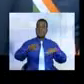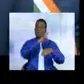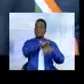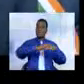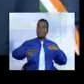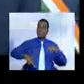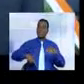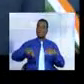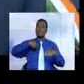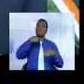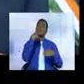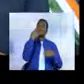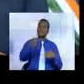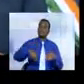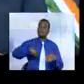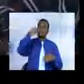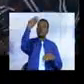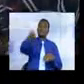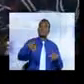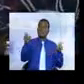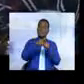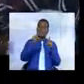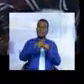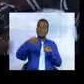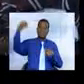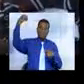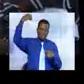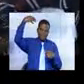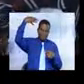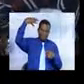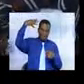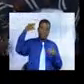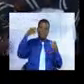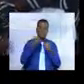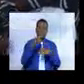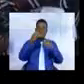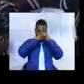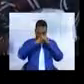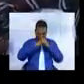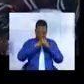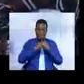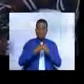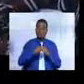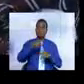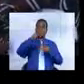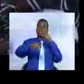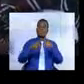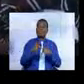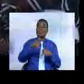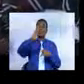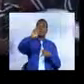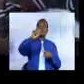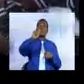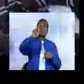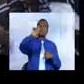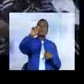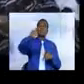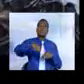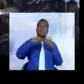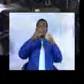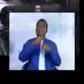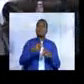Atapoku, nous vous disons que nous vous donnons la même onction, la même bénédiction. Le peuple baoulé vous a accordé sa